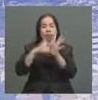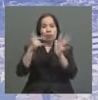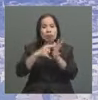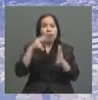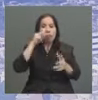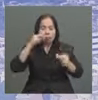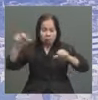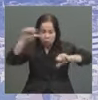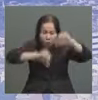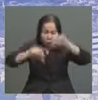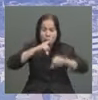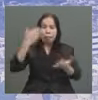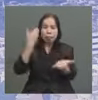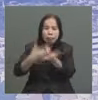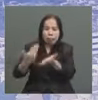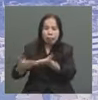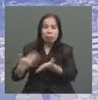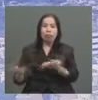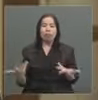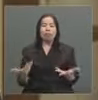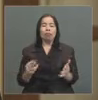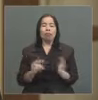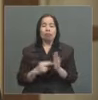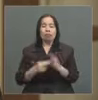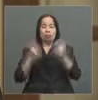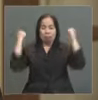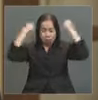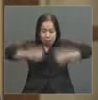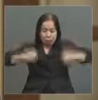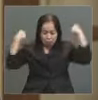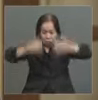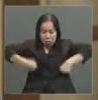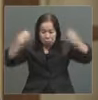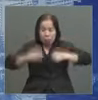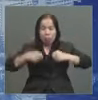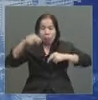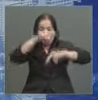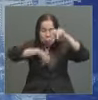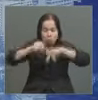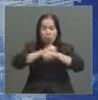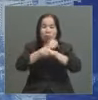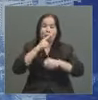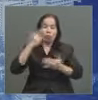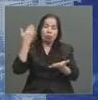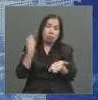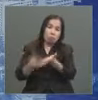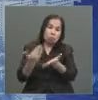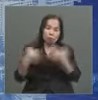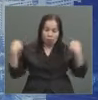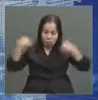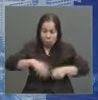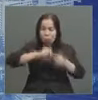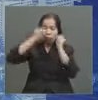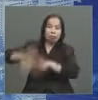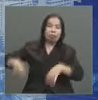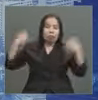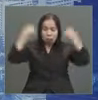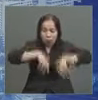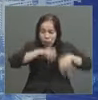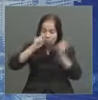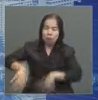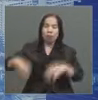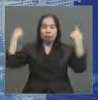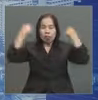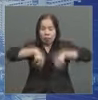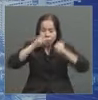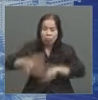full case หรือเต็มทั้งตัวเพื่อจะป้องกันตัวเองเขาเองด้วยก็ต้องเปลืองไปกับชุดนี้ทำไมมันถึงขาดแคลนกัน